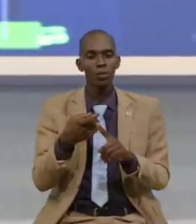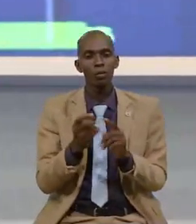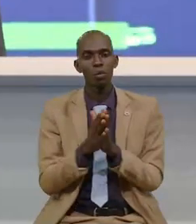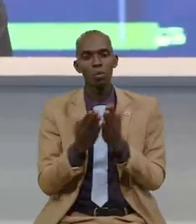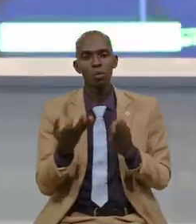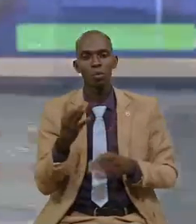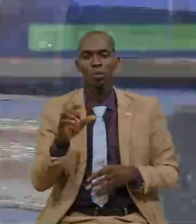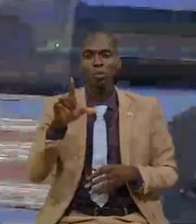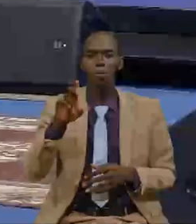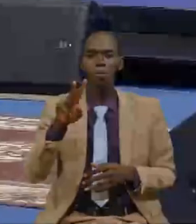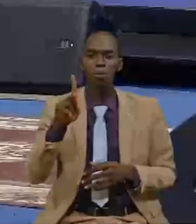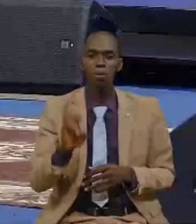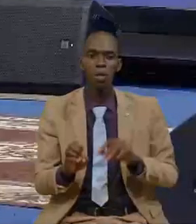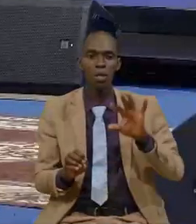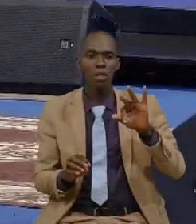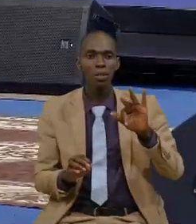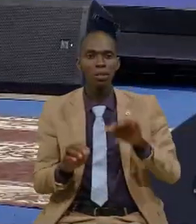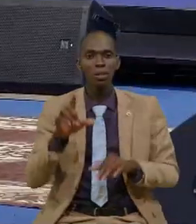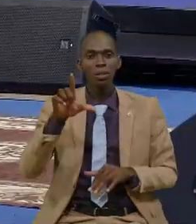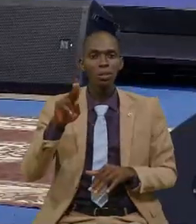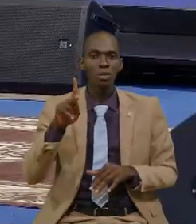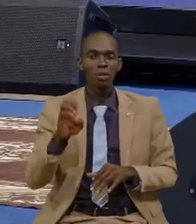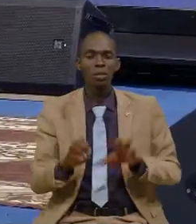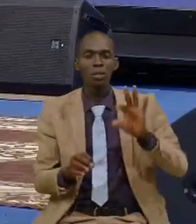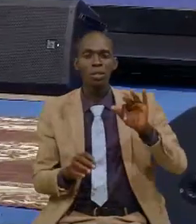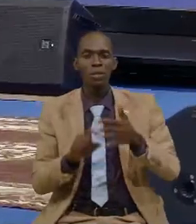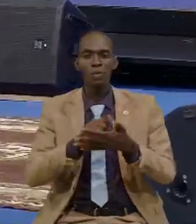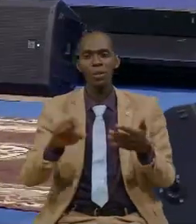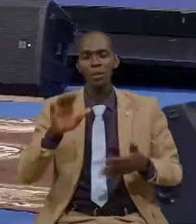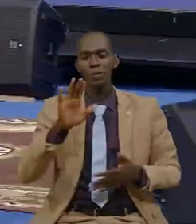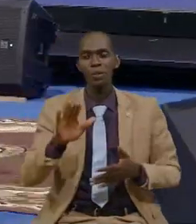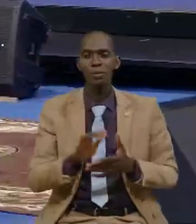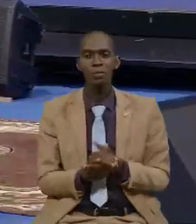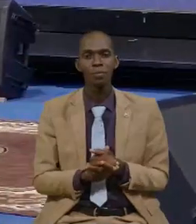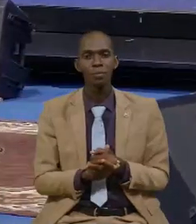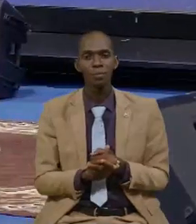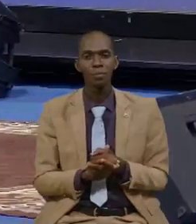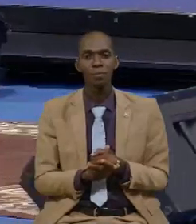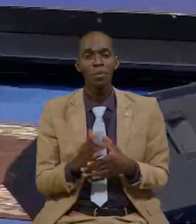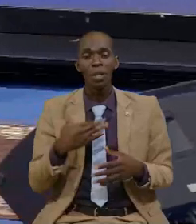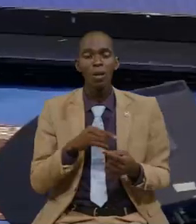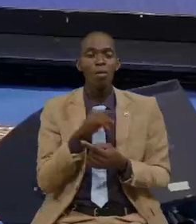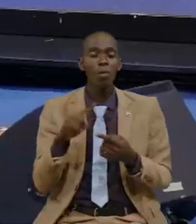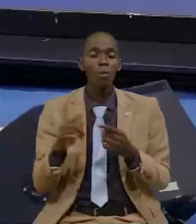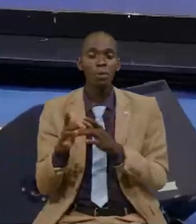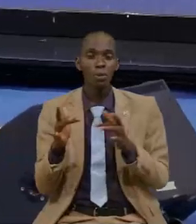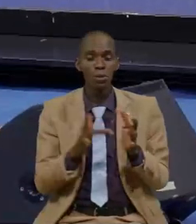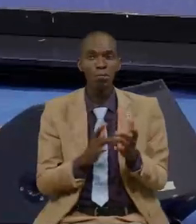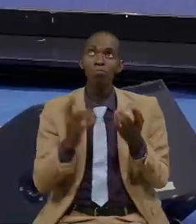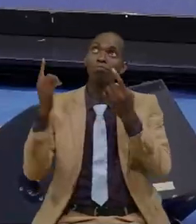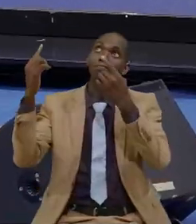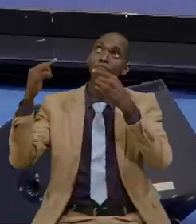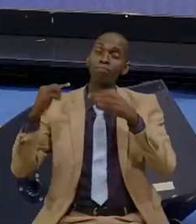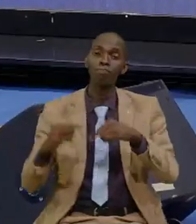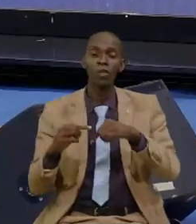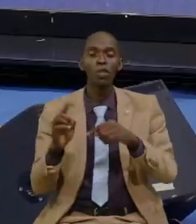L'infirmité, l'iniquité. Nous allons à Luc 19, verset 5. Luc 19, 5.